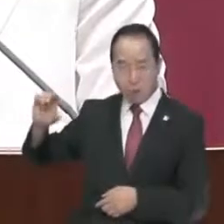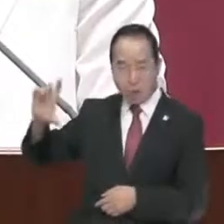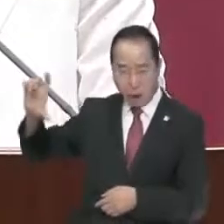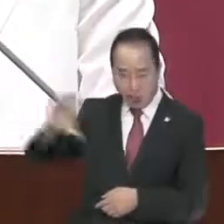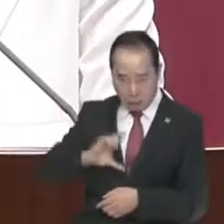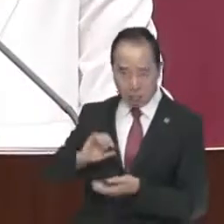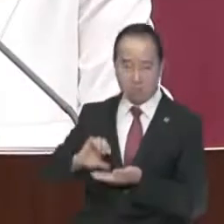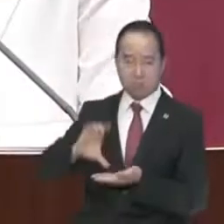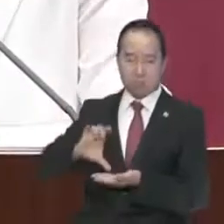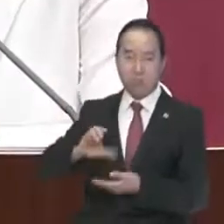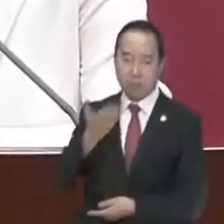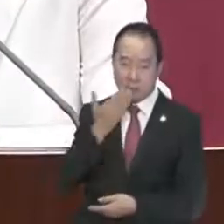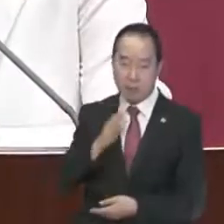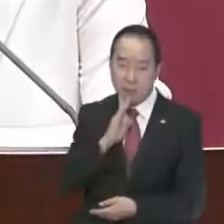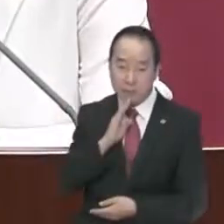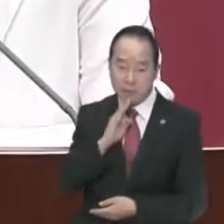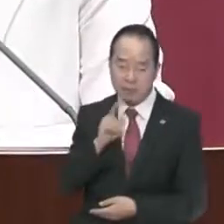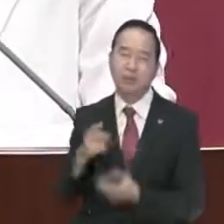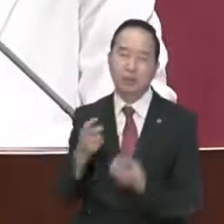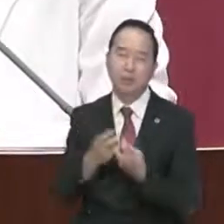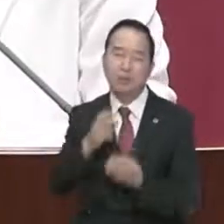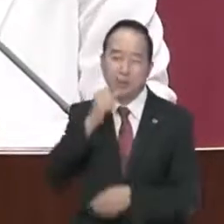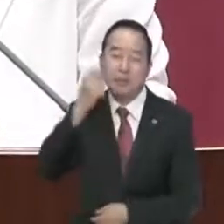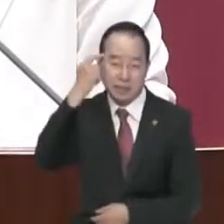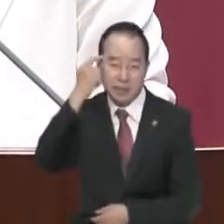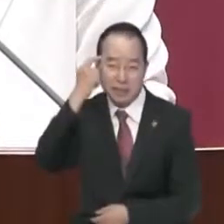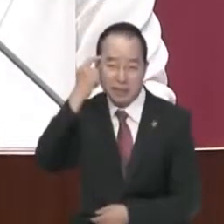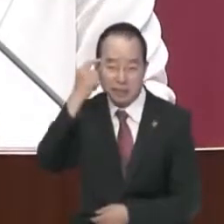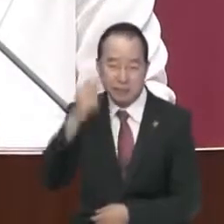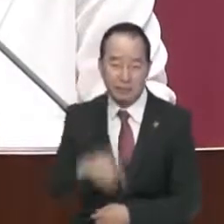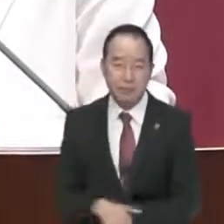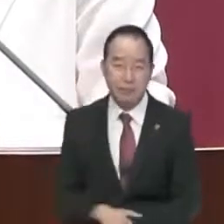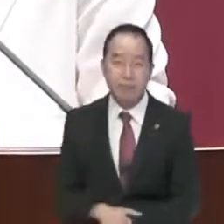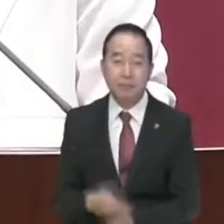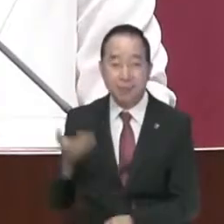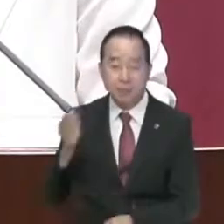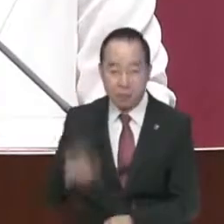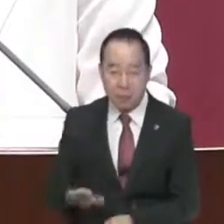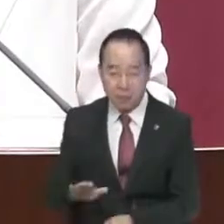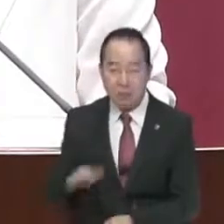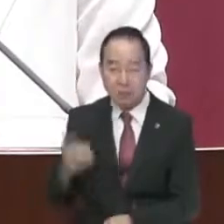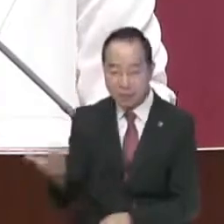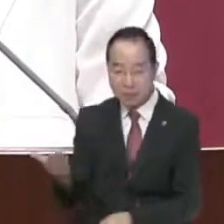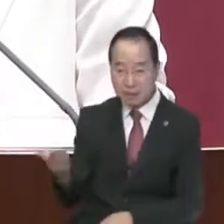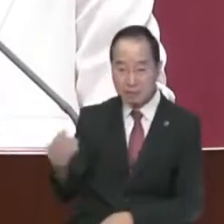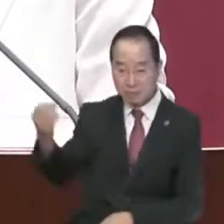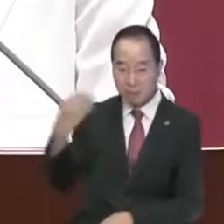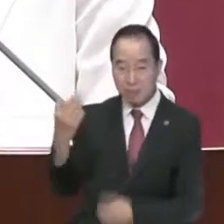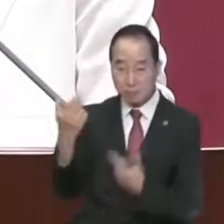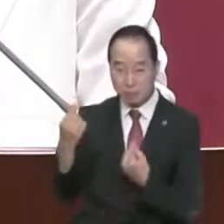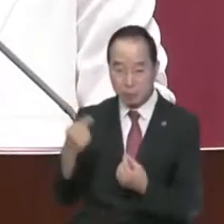정부가 생각하는 실용주의적인 접근입니다. 그렇지만은 금방 용 의원님이 지적하신